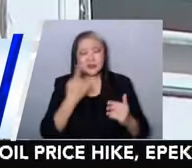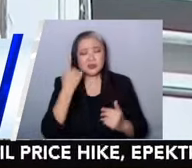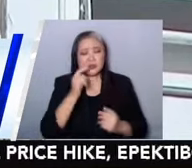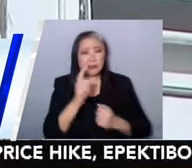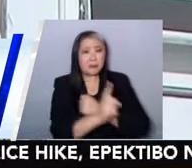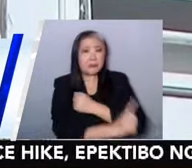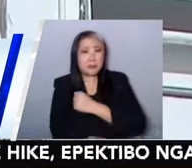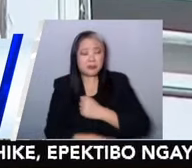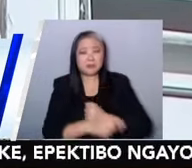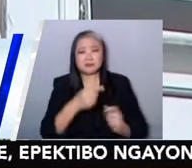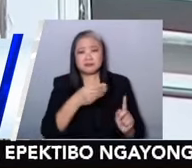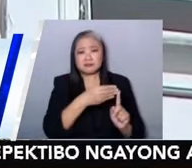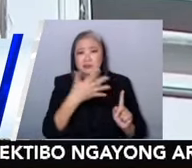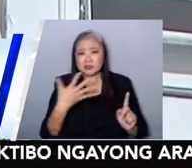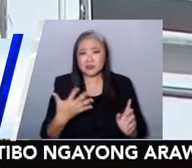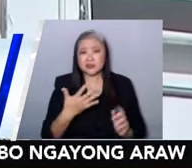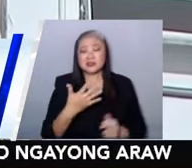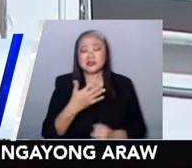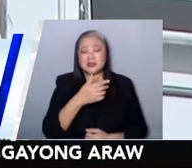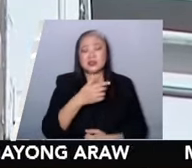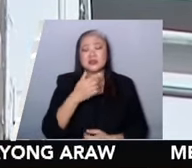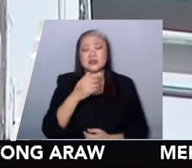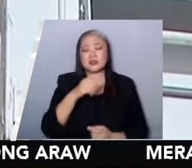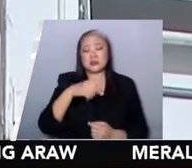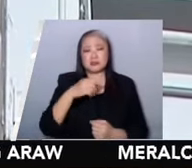ng LGBTQ.